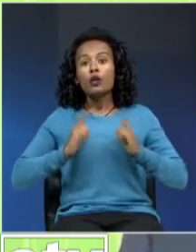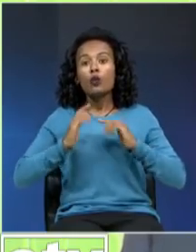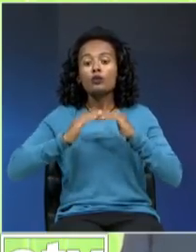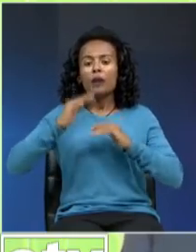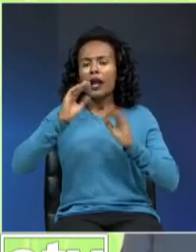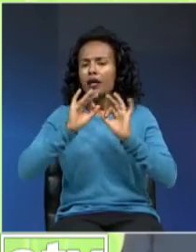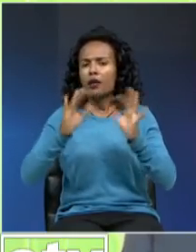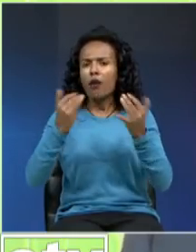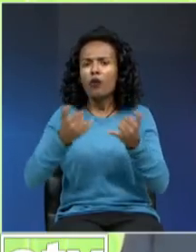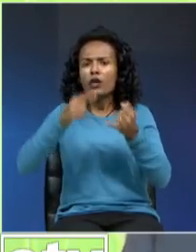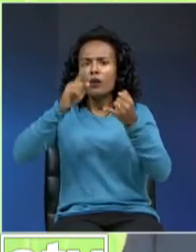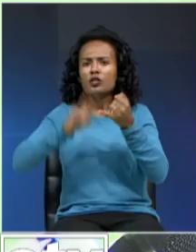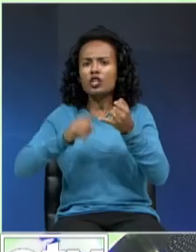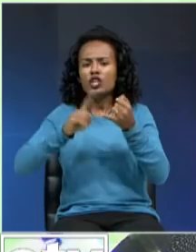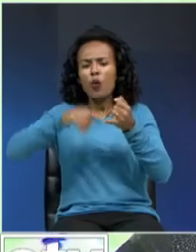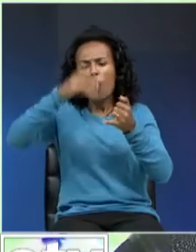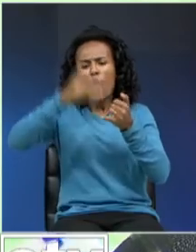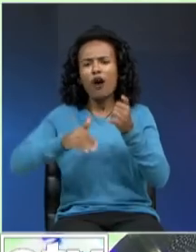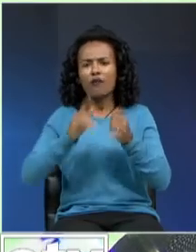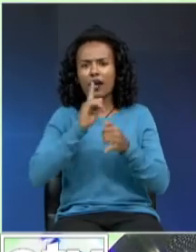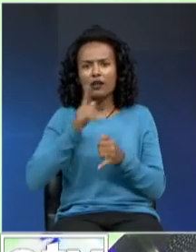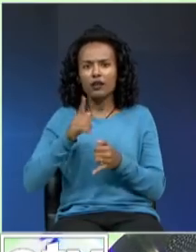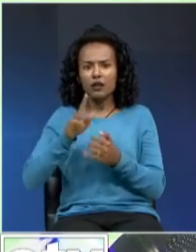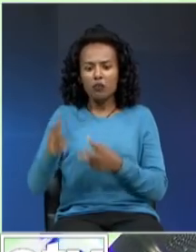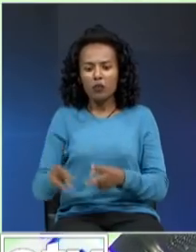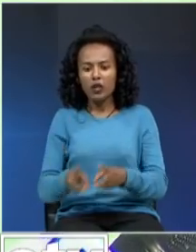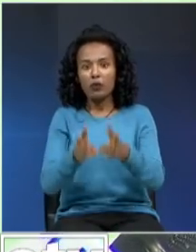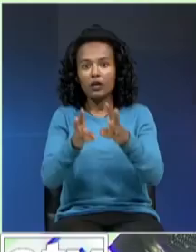አሁን ያለንበት የመጨረሻ ቋፍ ላይ ነው። በየመንገድ ዳር